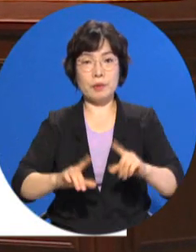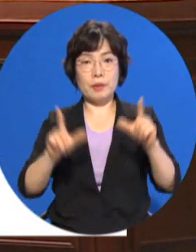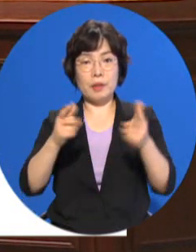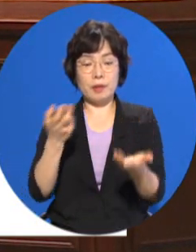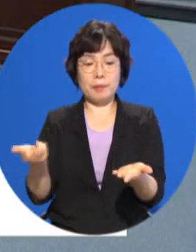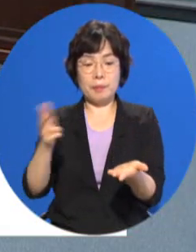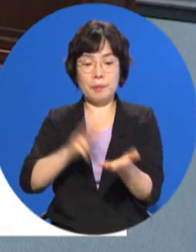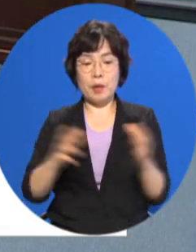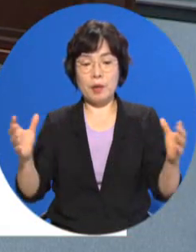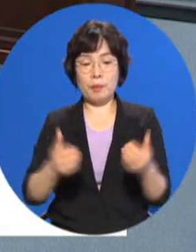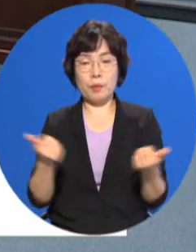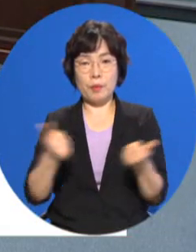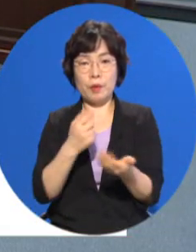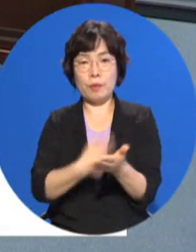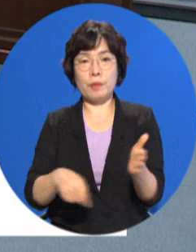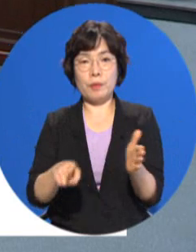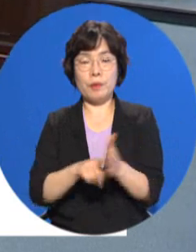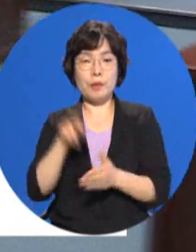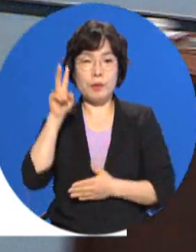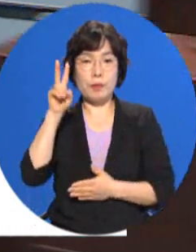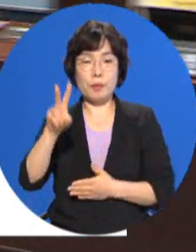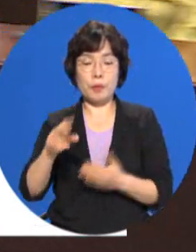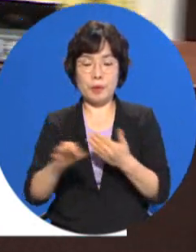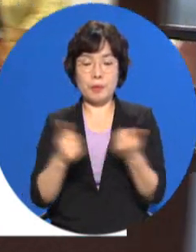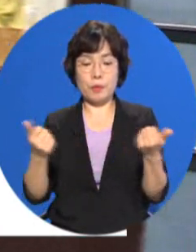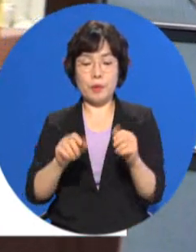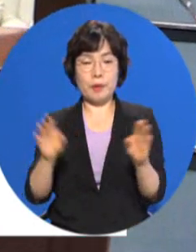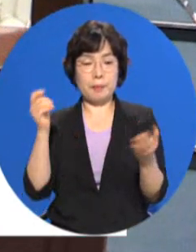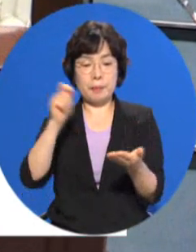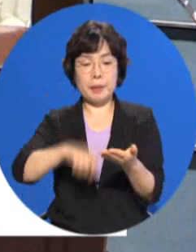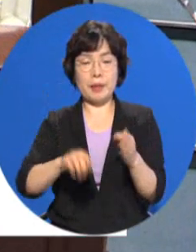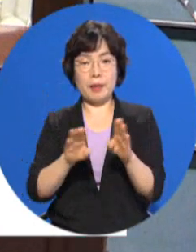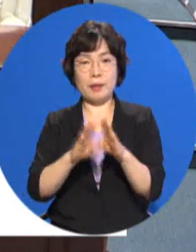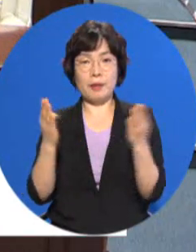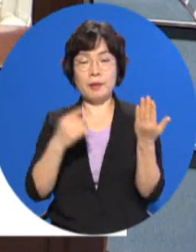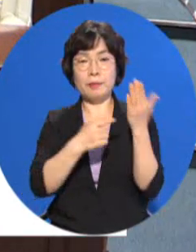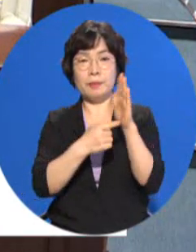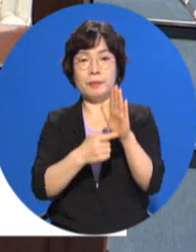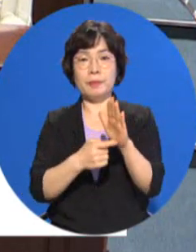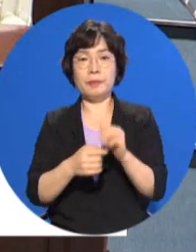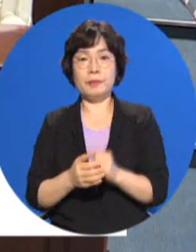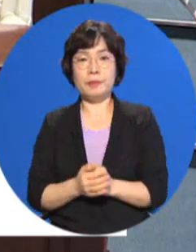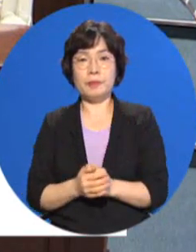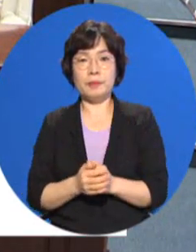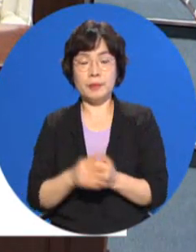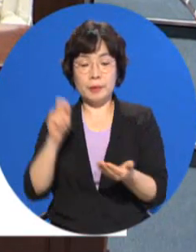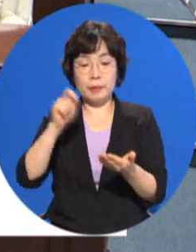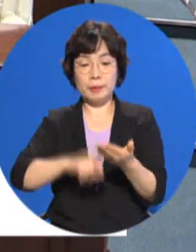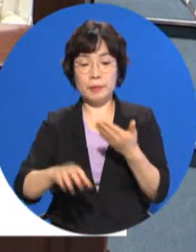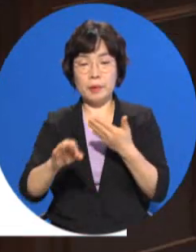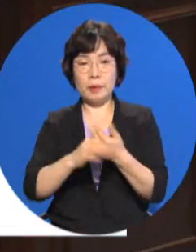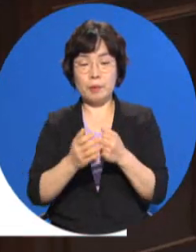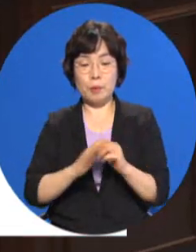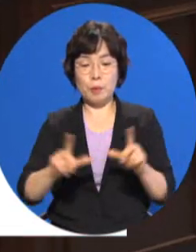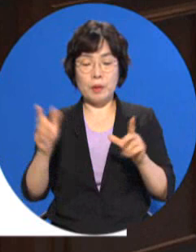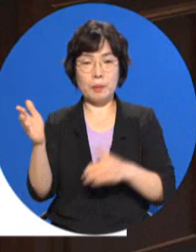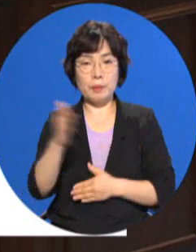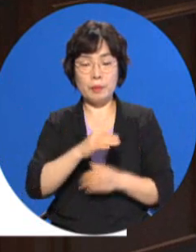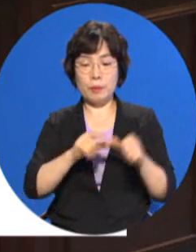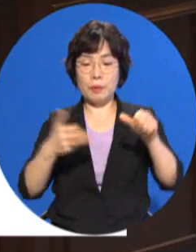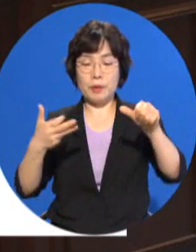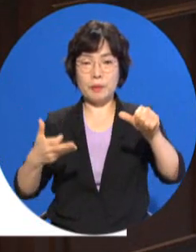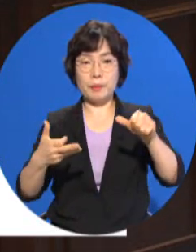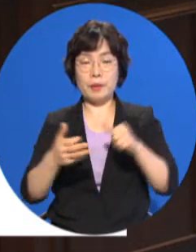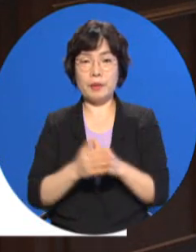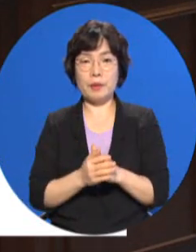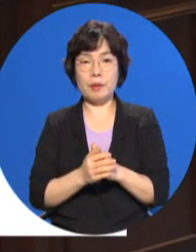조례안을 본회의에서 처리하기 위해 모레 임시회를 열기로 했다고 밝혔습니다. 조례안이 통과되면 올해부터 5월